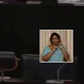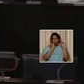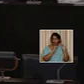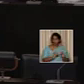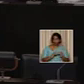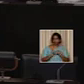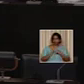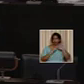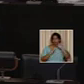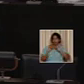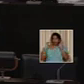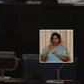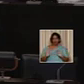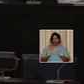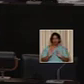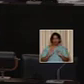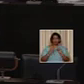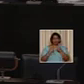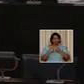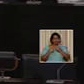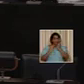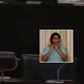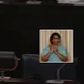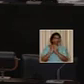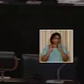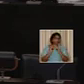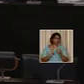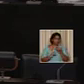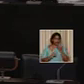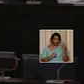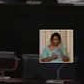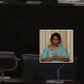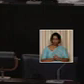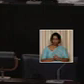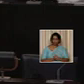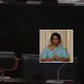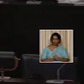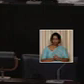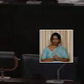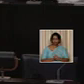කියලා නමුත් රේටින්ග්ස් වල පහළ යාමේ හැකියාවක් තිබෙන්නට පුළුවන්කම තිබෙනවා